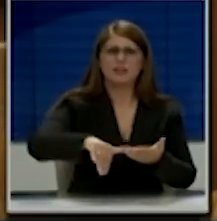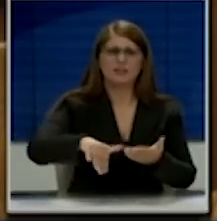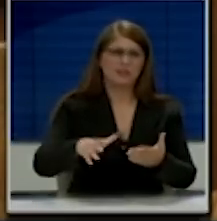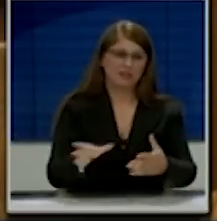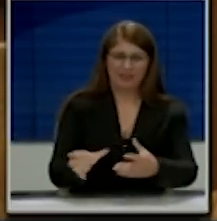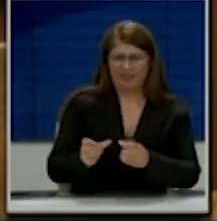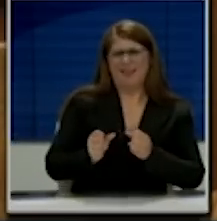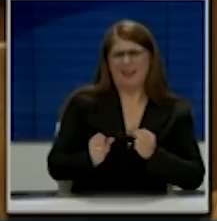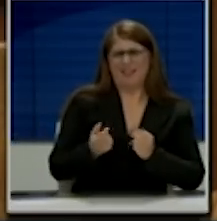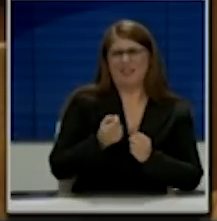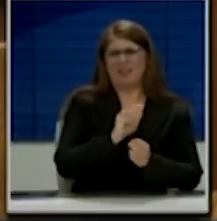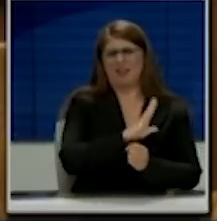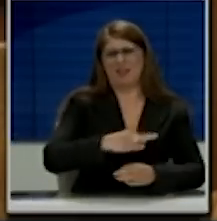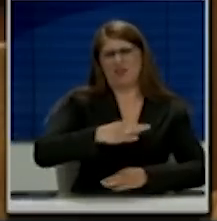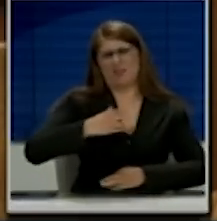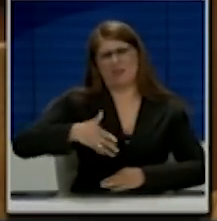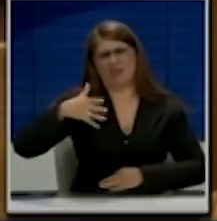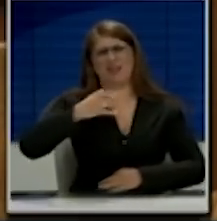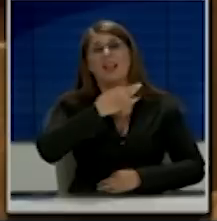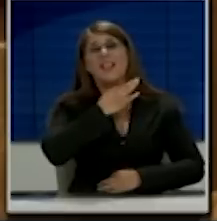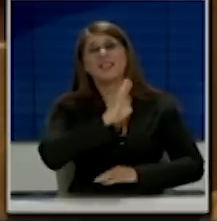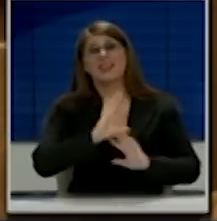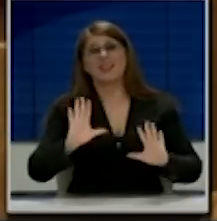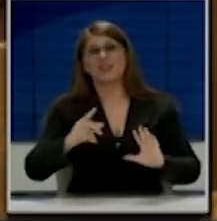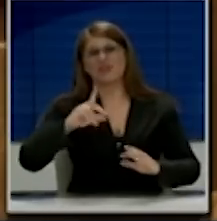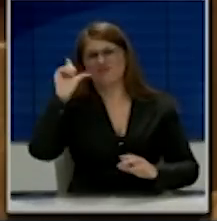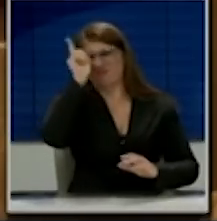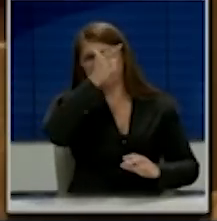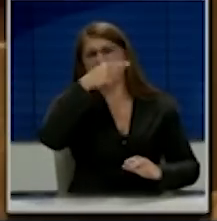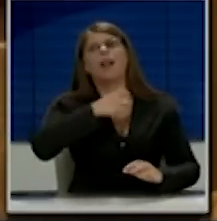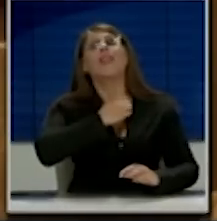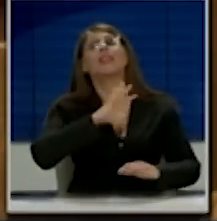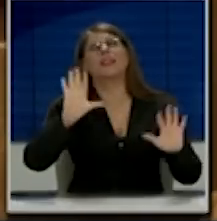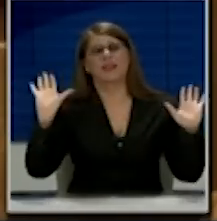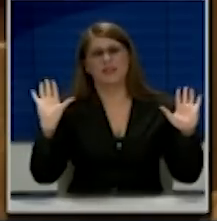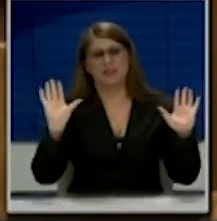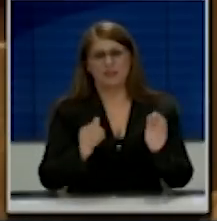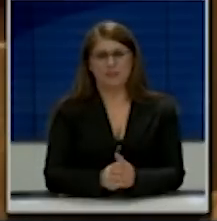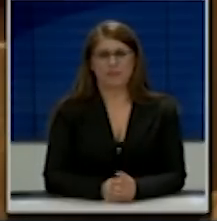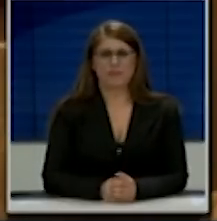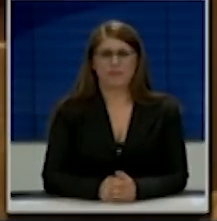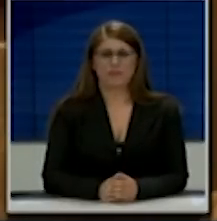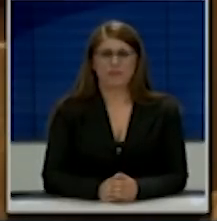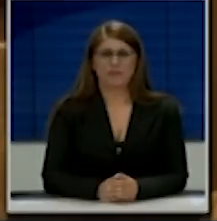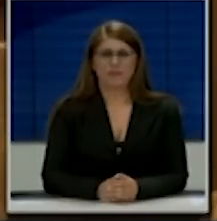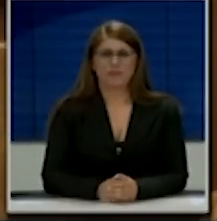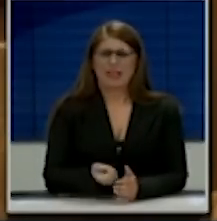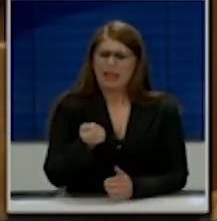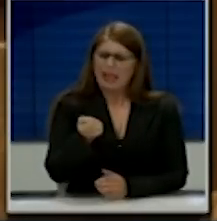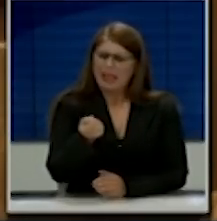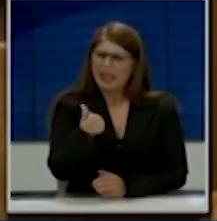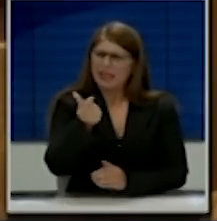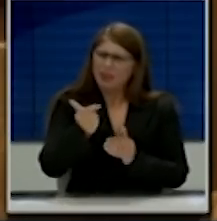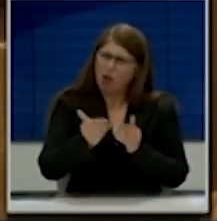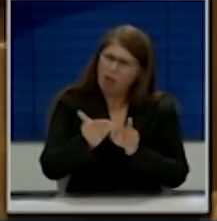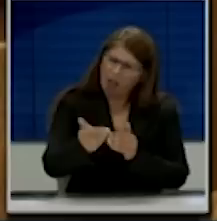λίγο κύριε Μητσοτάκη, δεν χρειάζεται τόση έπαρση. Γιατί λίγο ακόμα